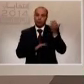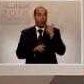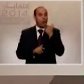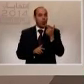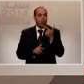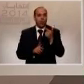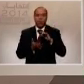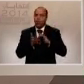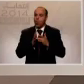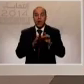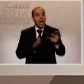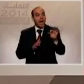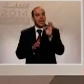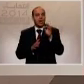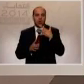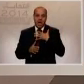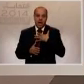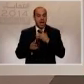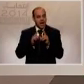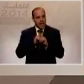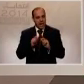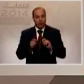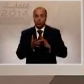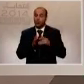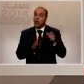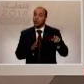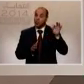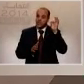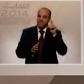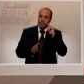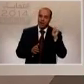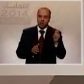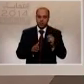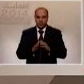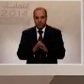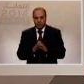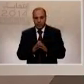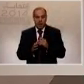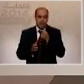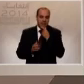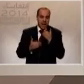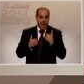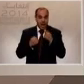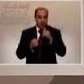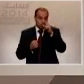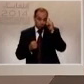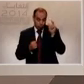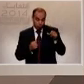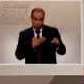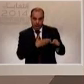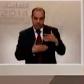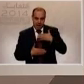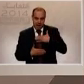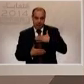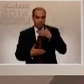وفي وفي كل خياراتنا الكرامه للتونسيين والتونسيات فمثلما نريد من شعبنا ان